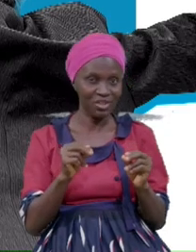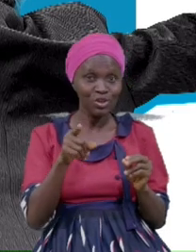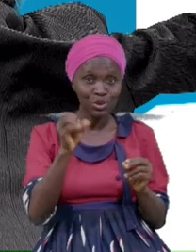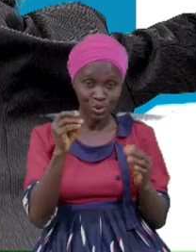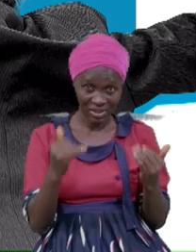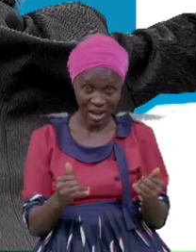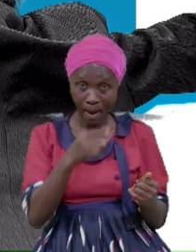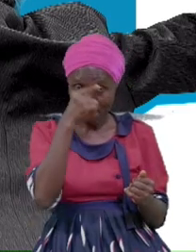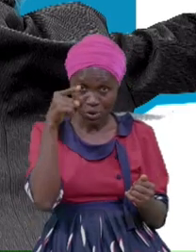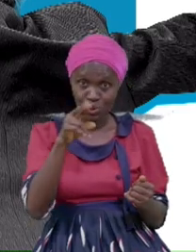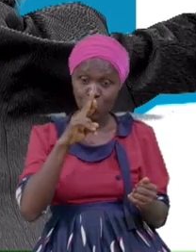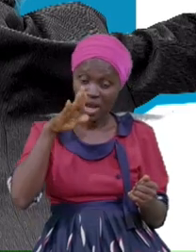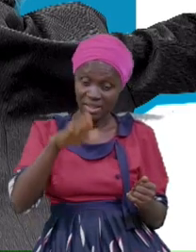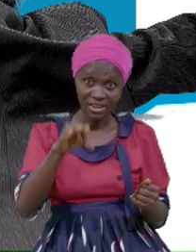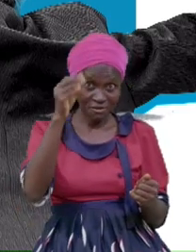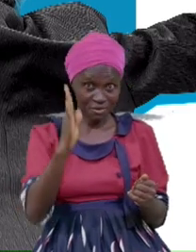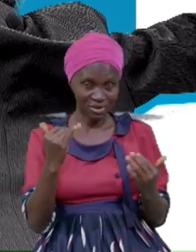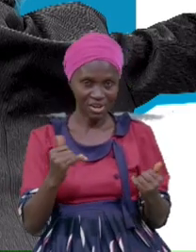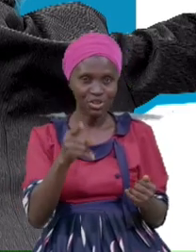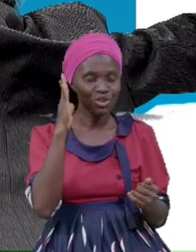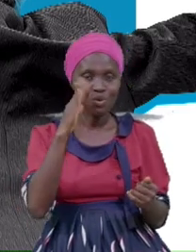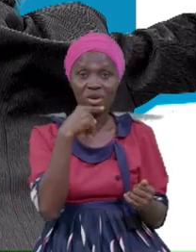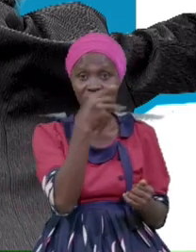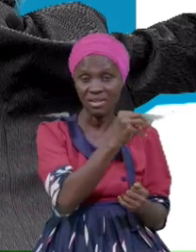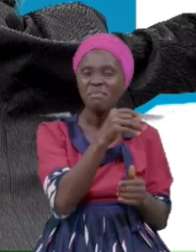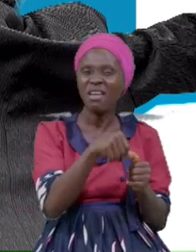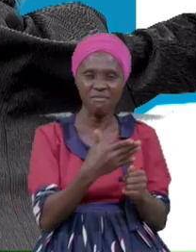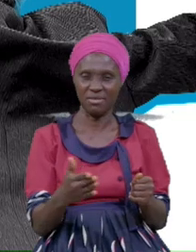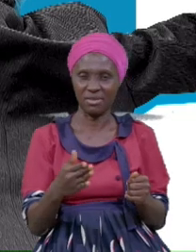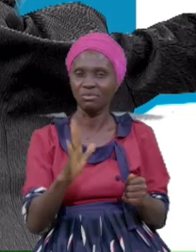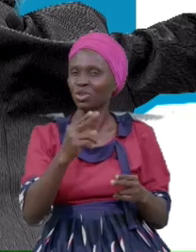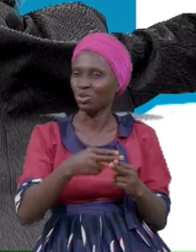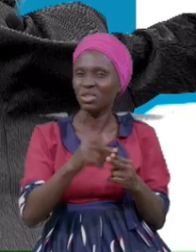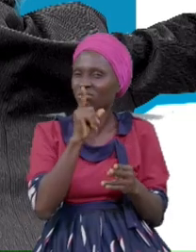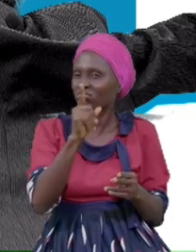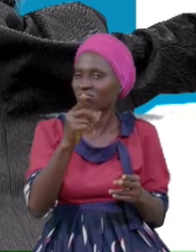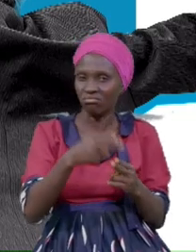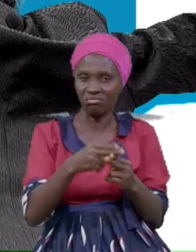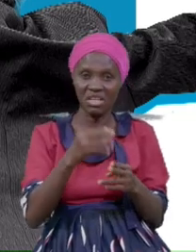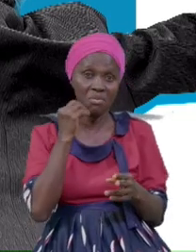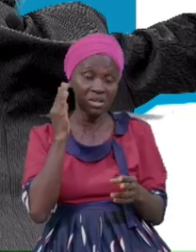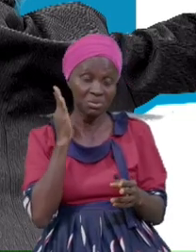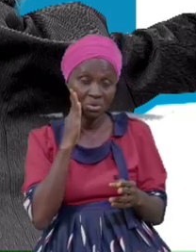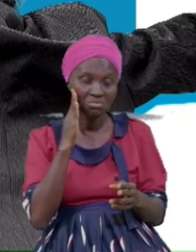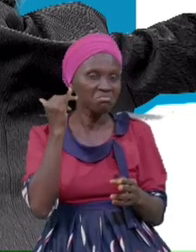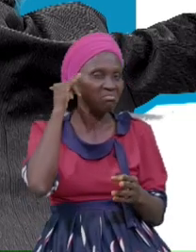Tout vous concernant comme information qu'on vous demandera, n'hésitez pas à les donner.